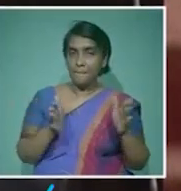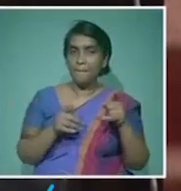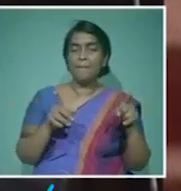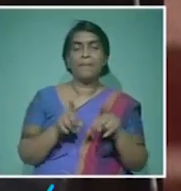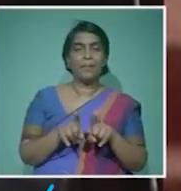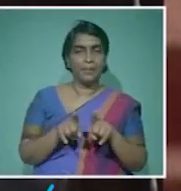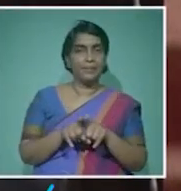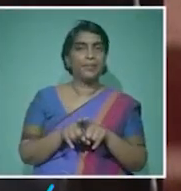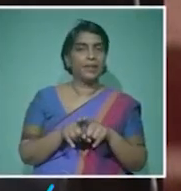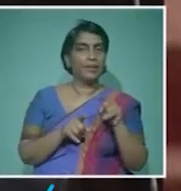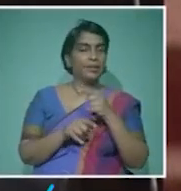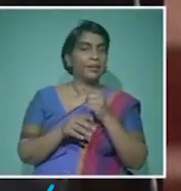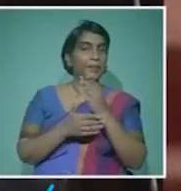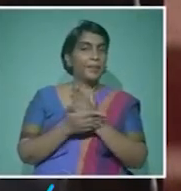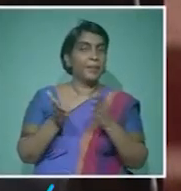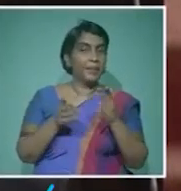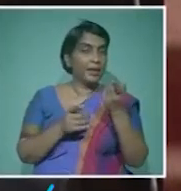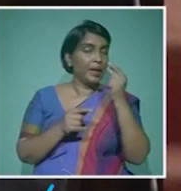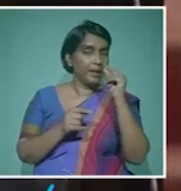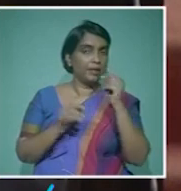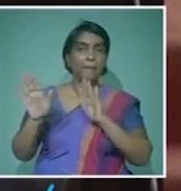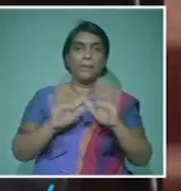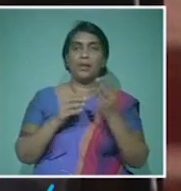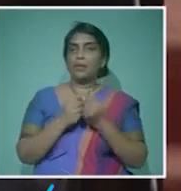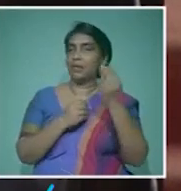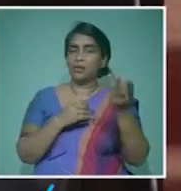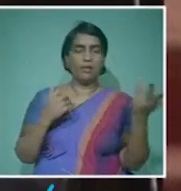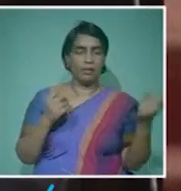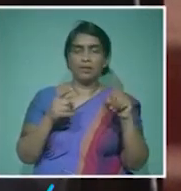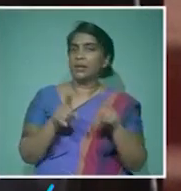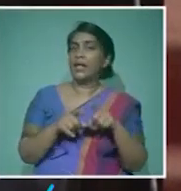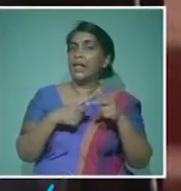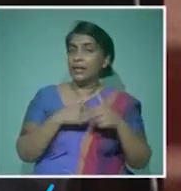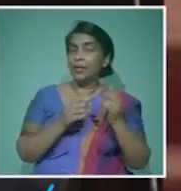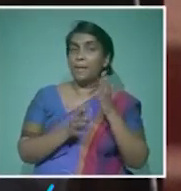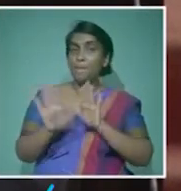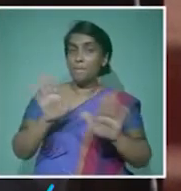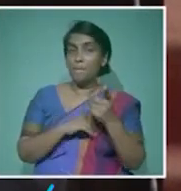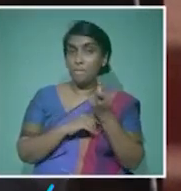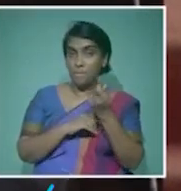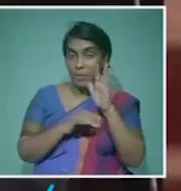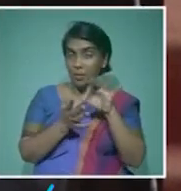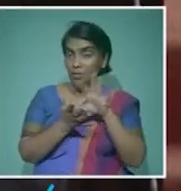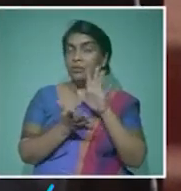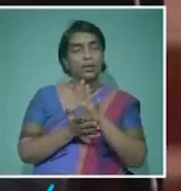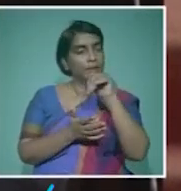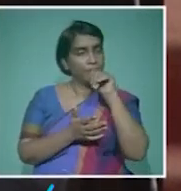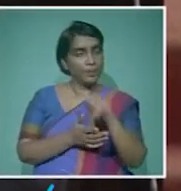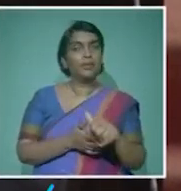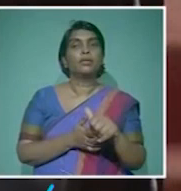කර පිටි වලට කියන එකට අපිට පාලන මිලක් අපි ලබා දීලා නැහැ. මොකද හේතුව පාලන මිලකට යනවා නම් අනිවාර්යයෙන්